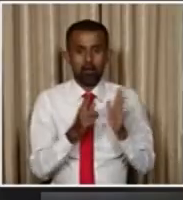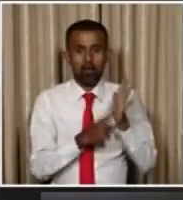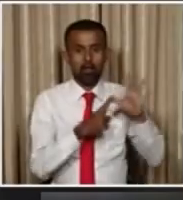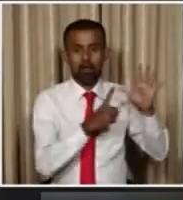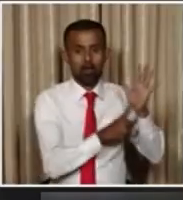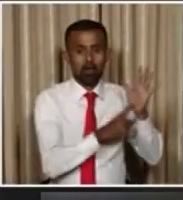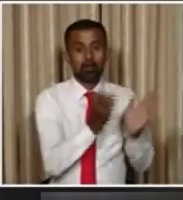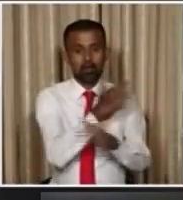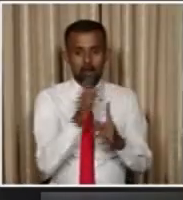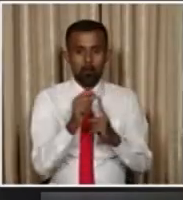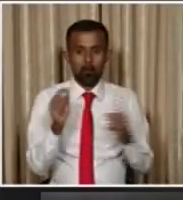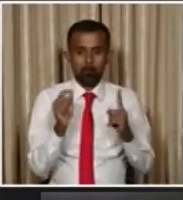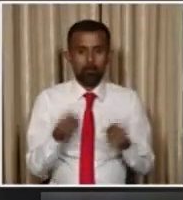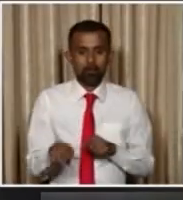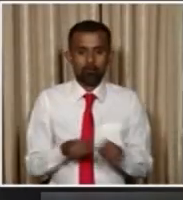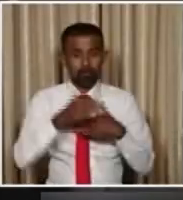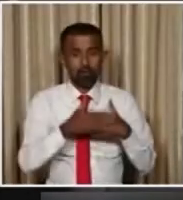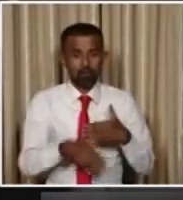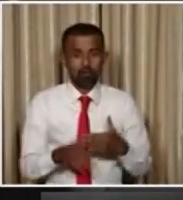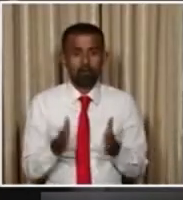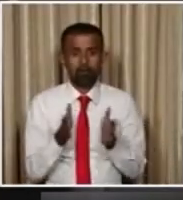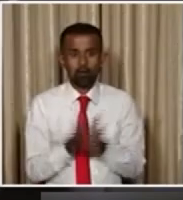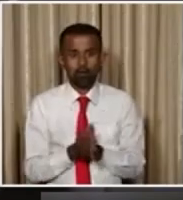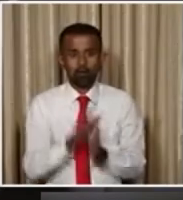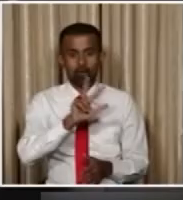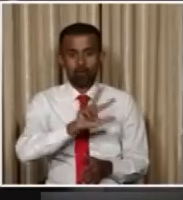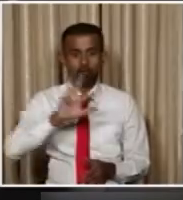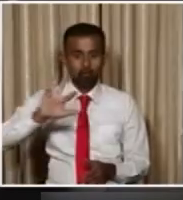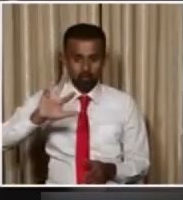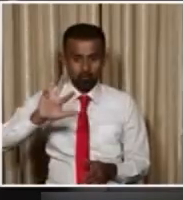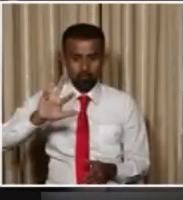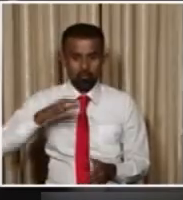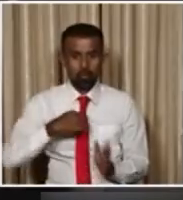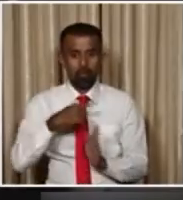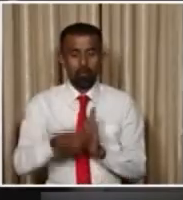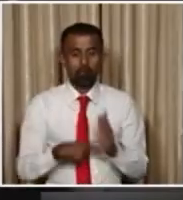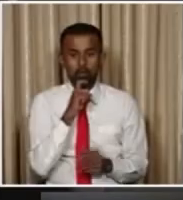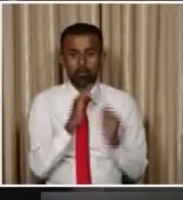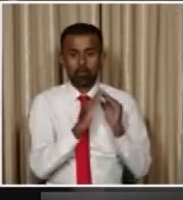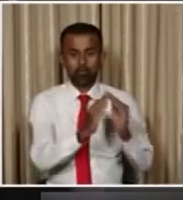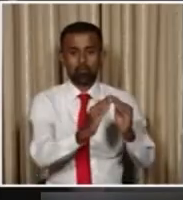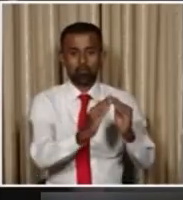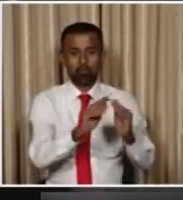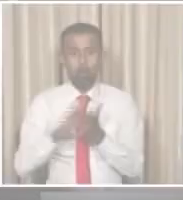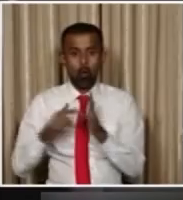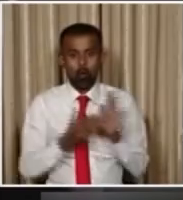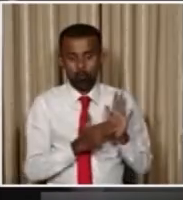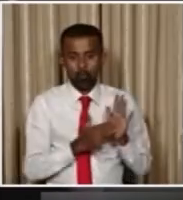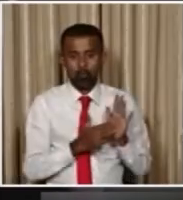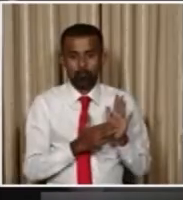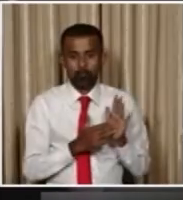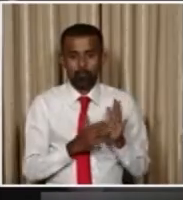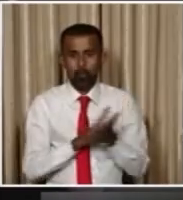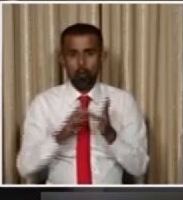ලාල්කාන්ත හිටපු මන්ත්‍රීතුමාත් එහෙම කතාවක් කිව්වේ නැහැ. 88 89 අපේ රටේ අධිකරණ ශාලා 27ක් ගිනි තිව්වා.